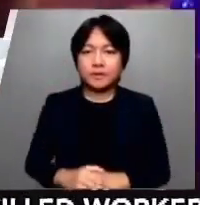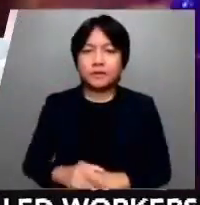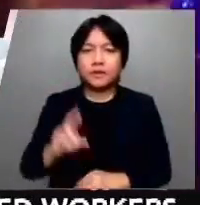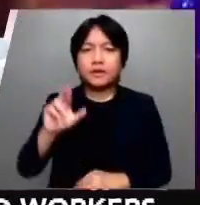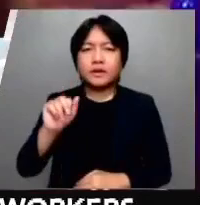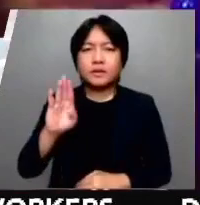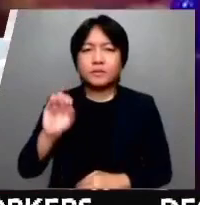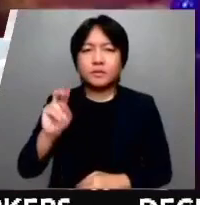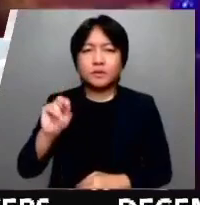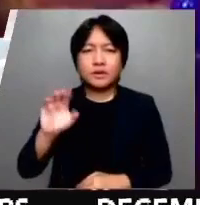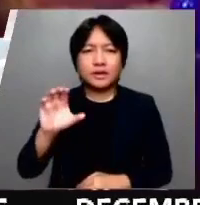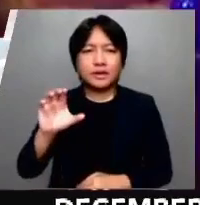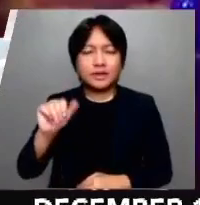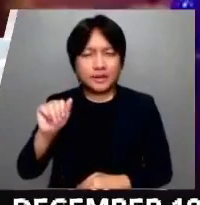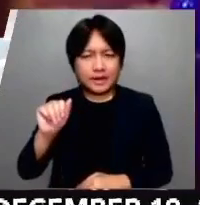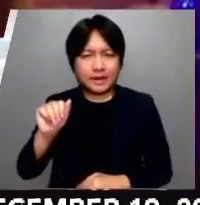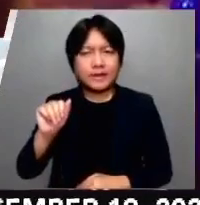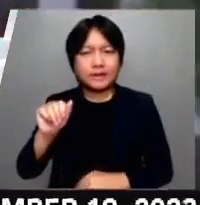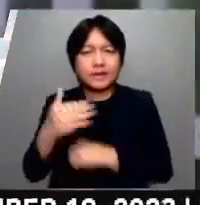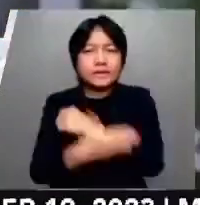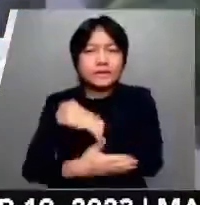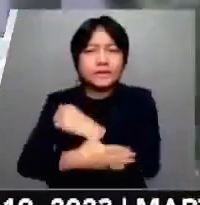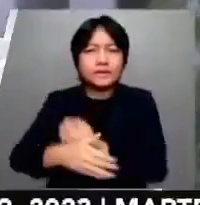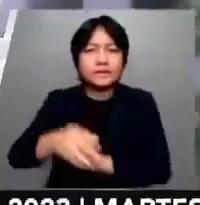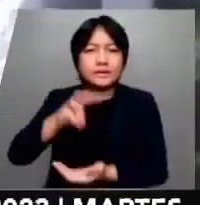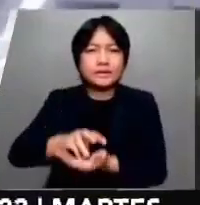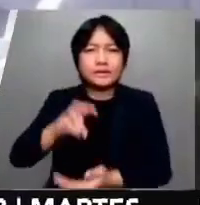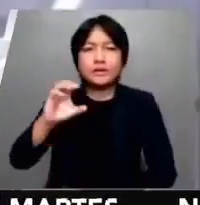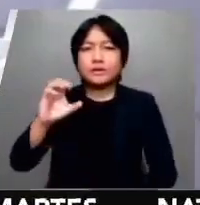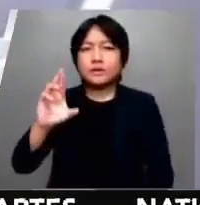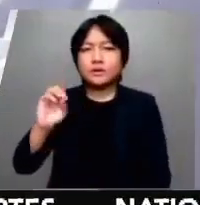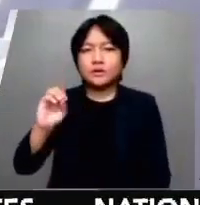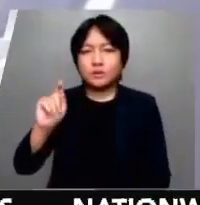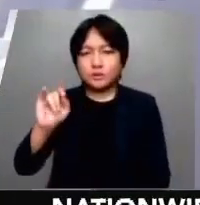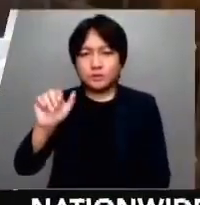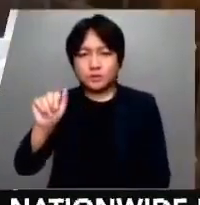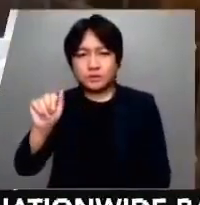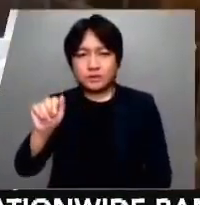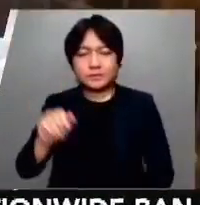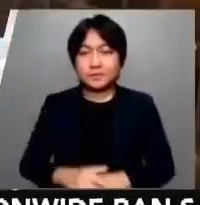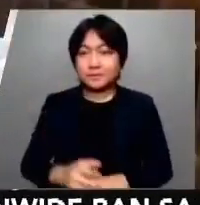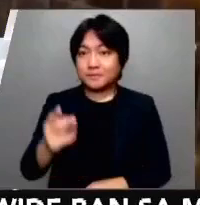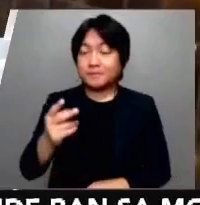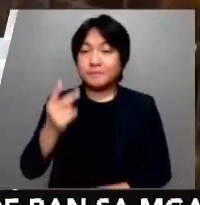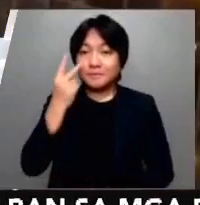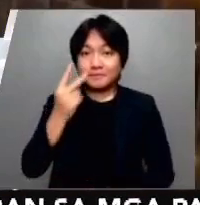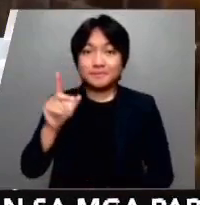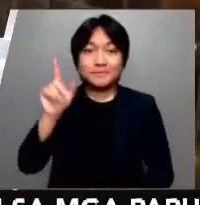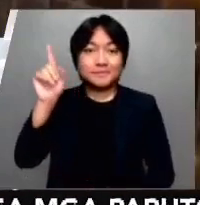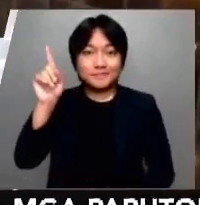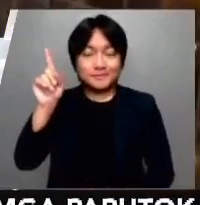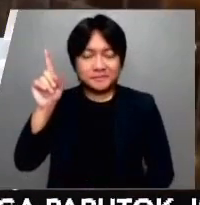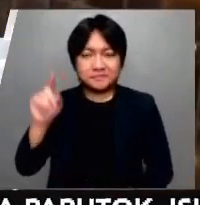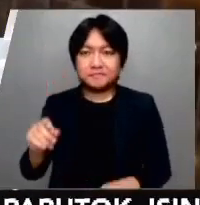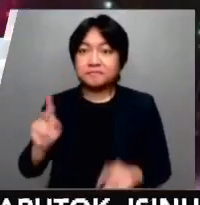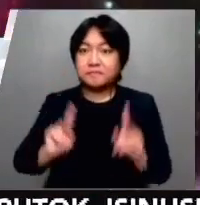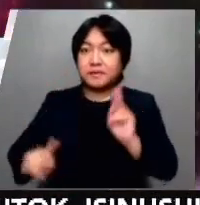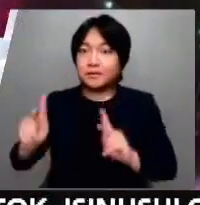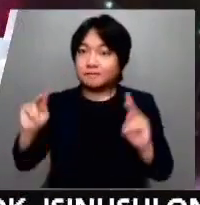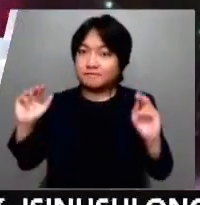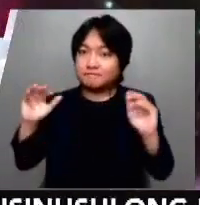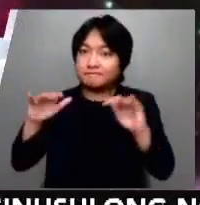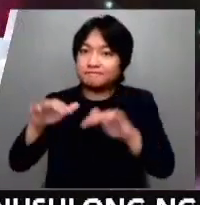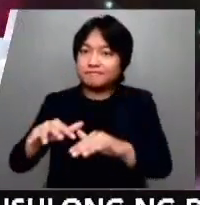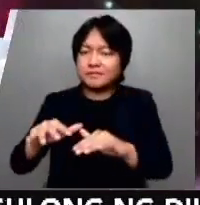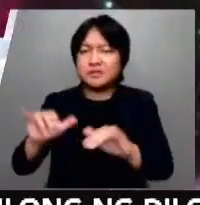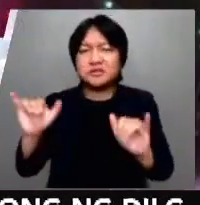5 milyong light bulbs ang ginamit dyan at dinarayo ang theme park hindi lang ng mga residente kundi maging ng mga turista mula